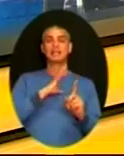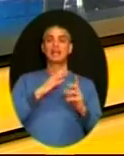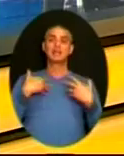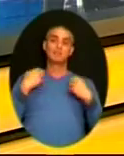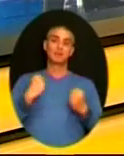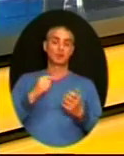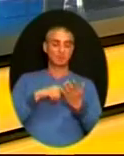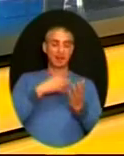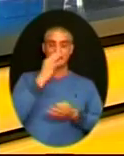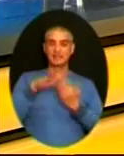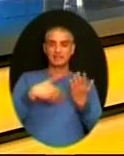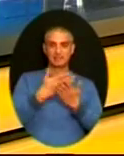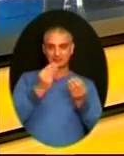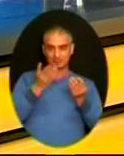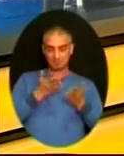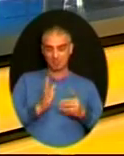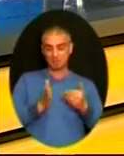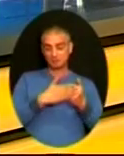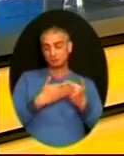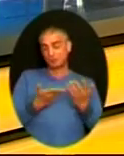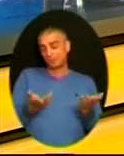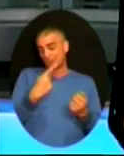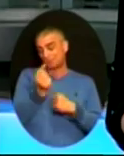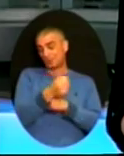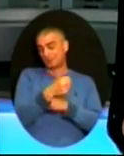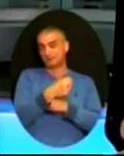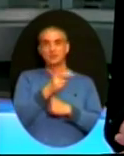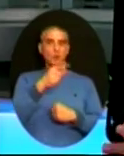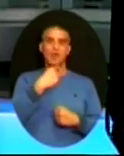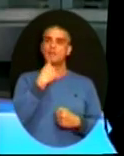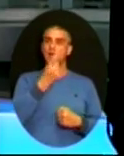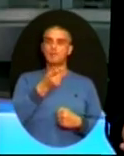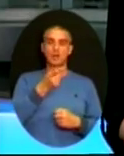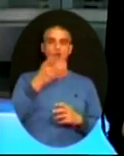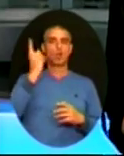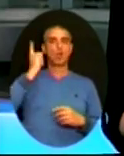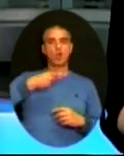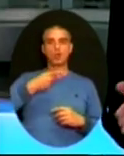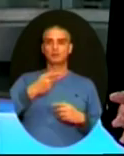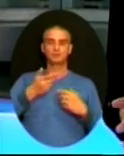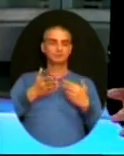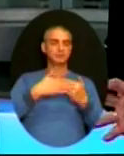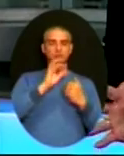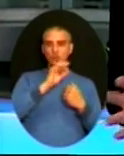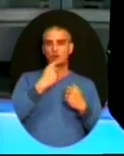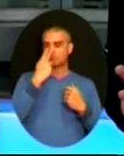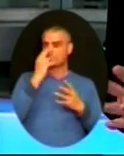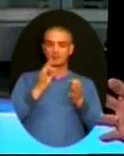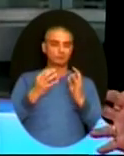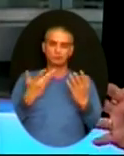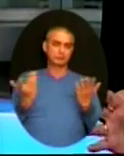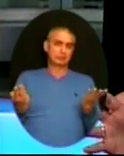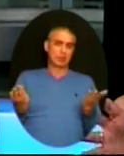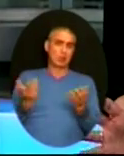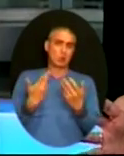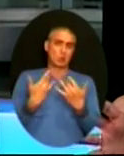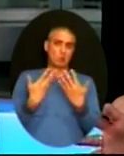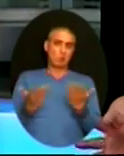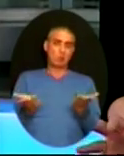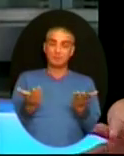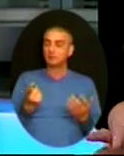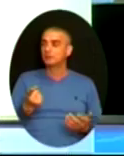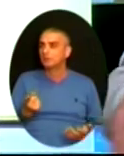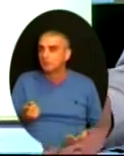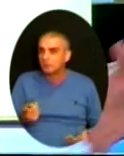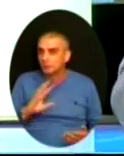כי הוא התייעץ עם בנו לא, ואשתו. הוא גם אמר אז הוא מזלזל בזה, נו. לא, אבל הוא גם אמר שההוראות הגיעו משר, זאת אומרת, משפטית זה לא התפתחות משמחת. דפנה,